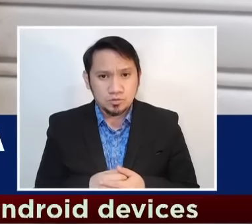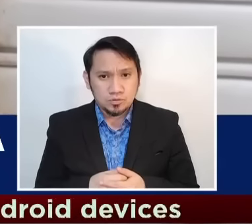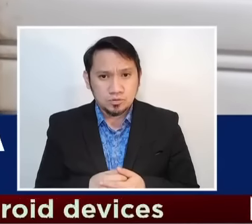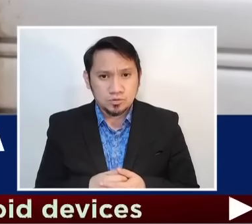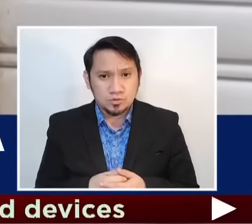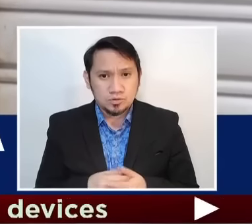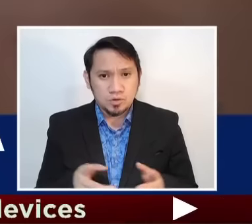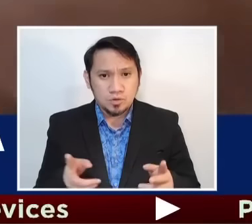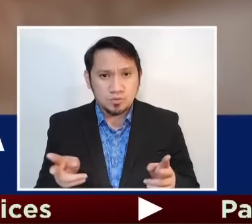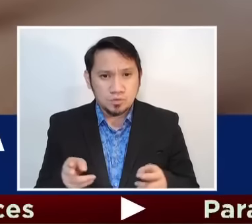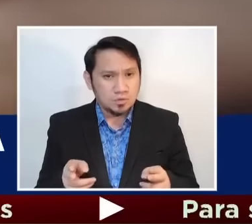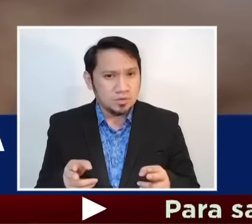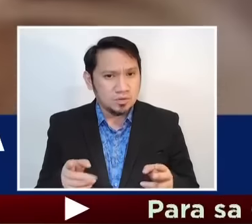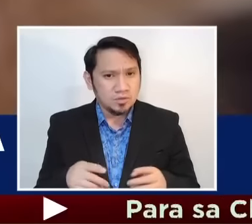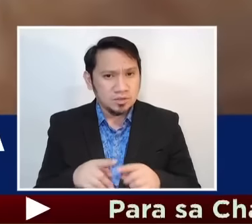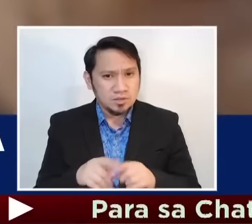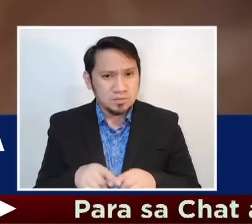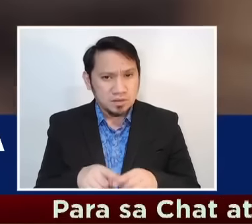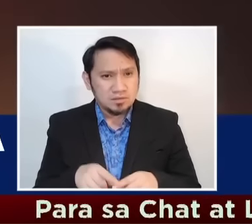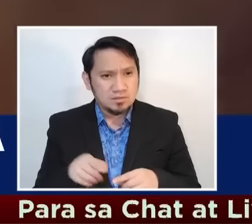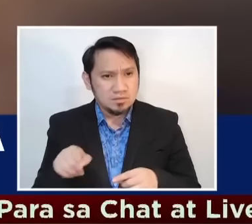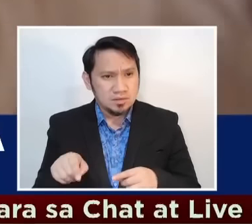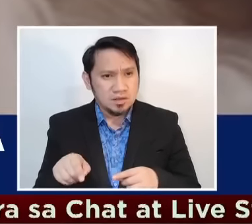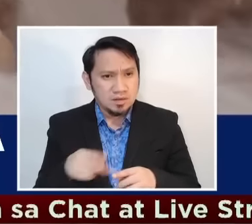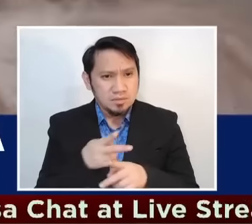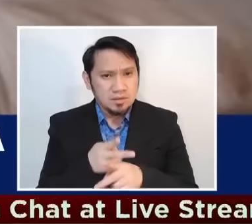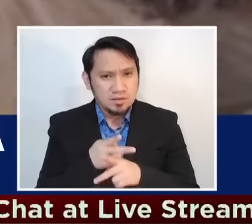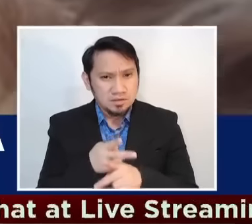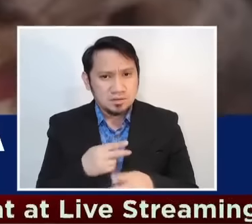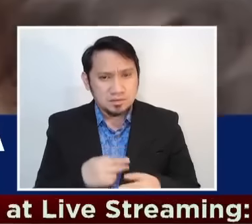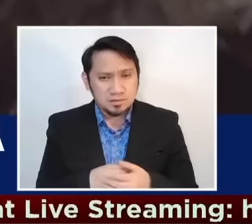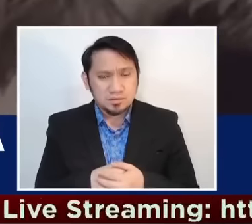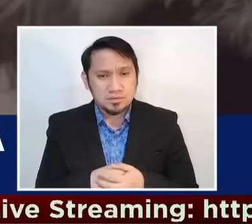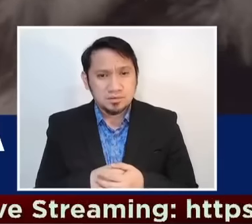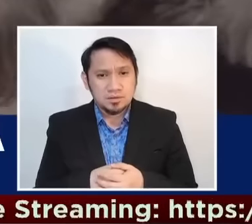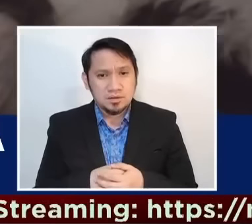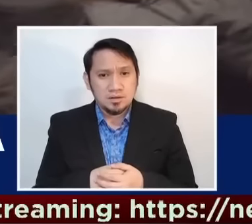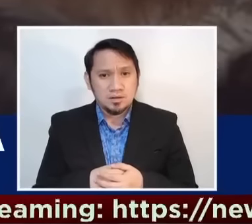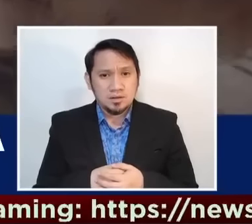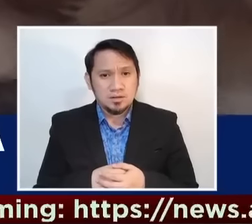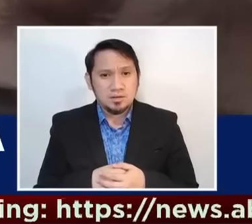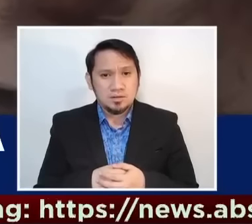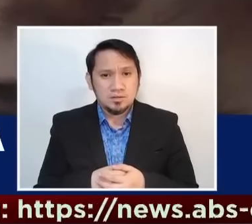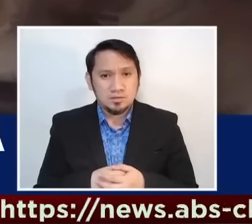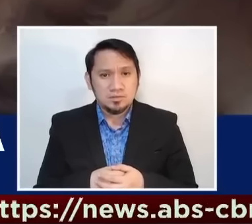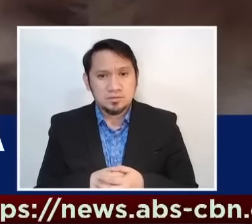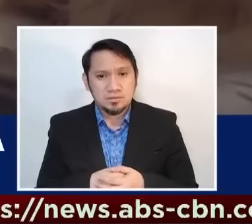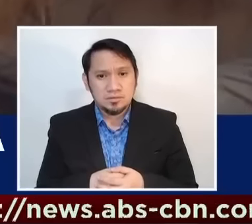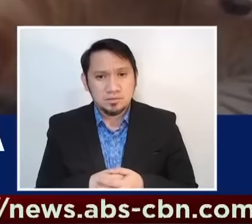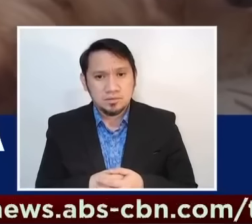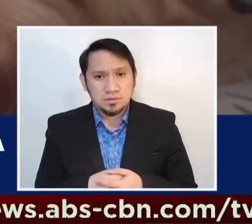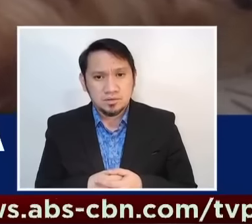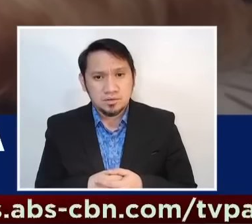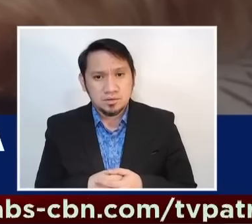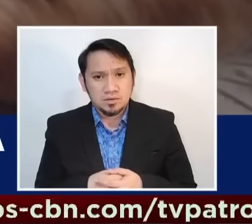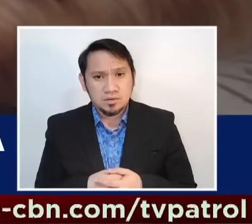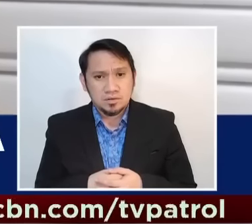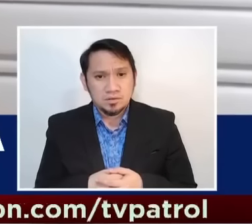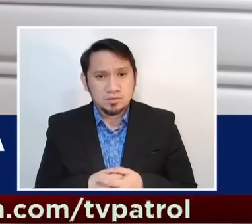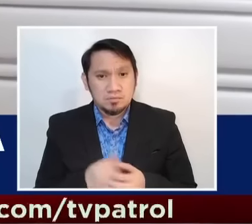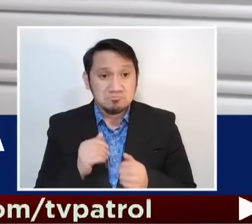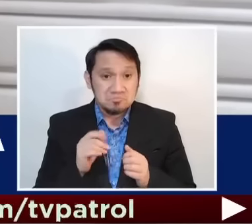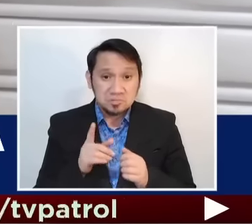alaga. Sa alaga mo, kahit malaking aso, ano? Yes. Kasi, syempre, all life is borrowed. So, when we say na categorize siya na